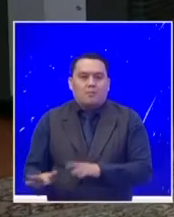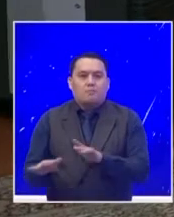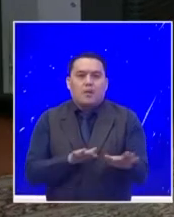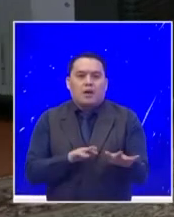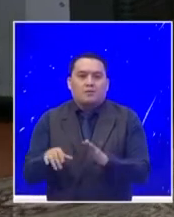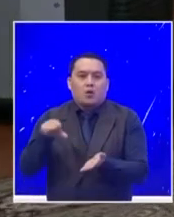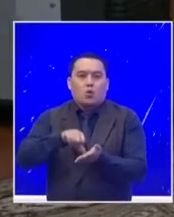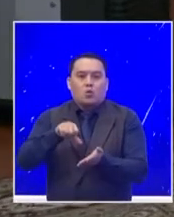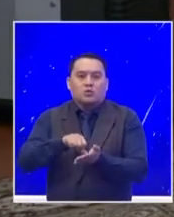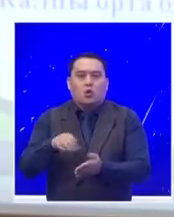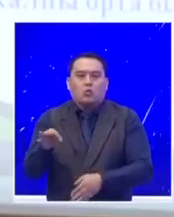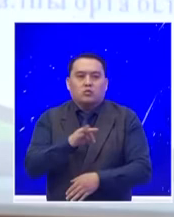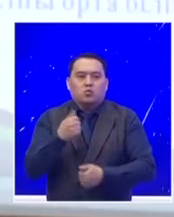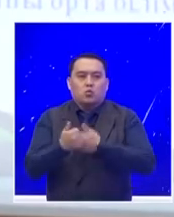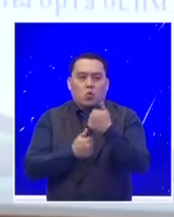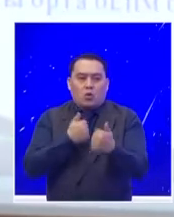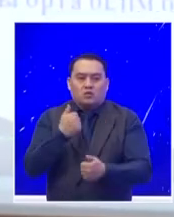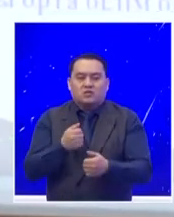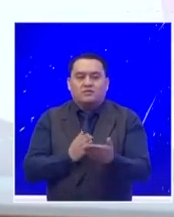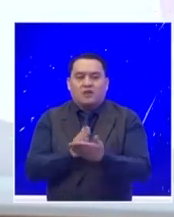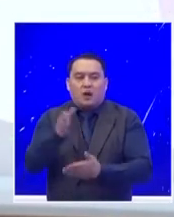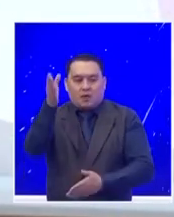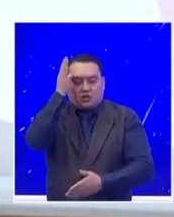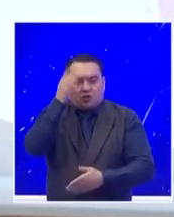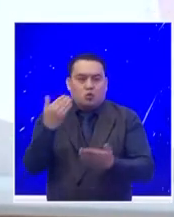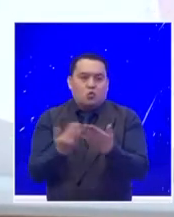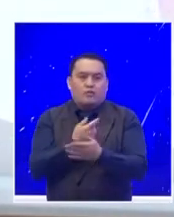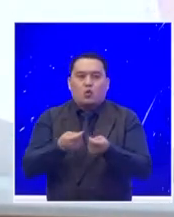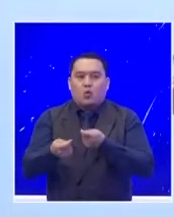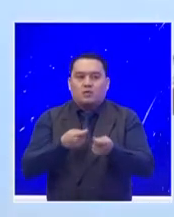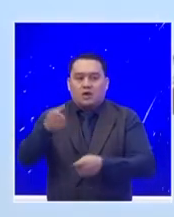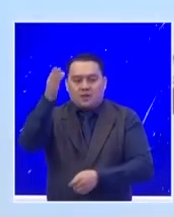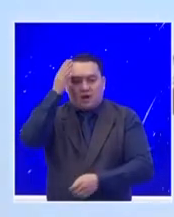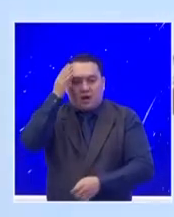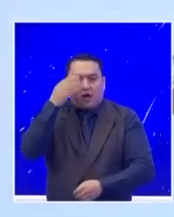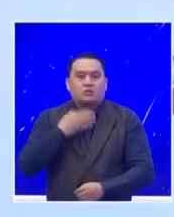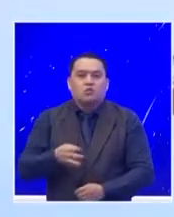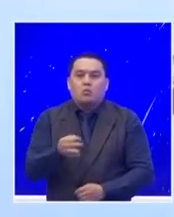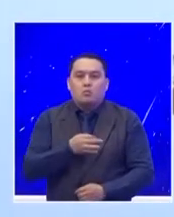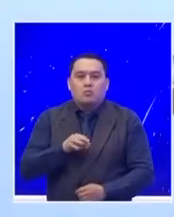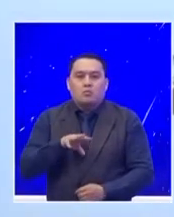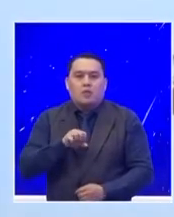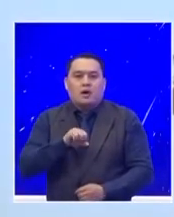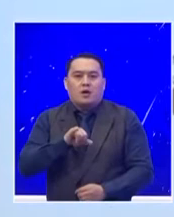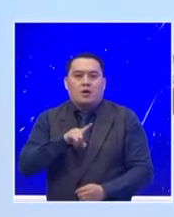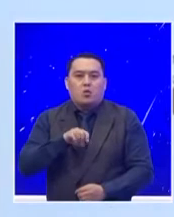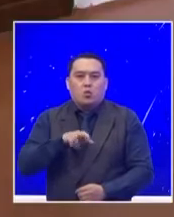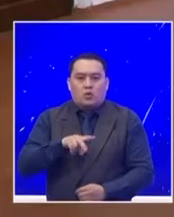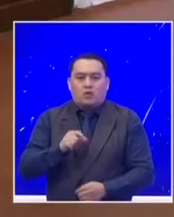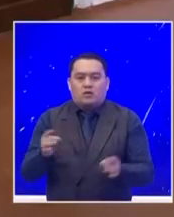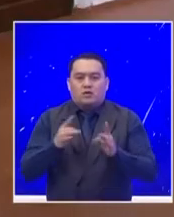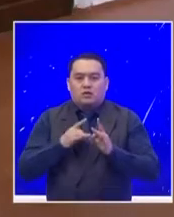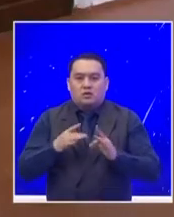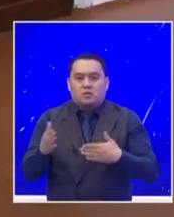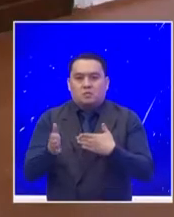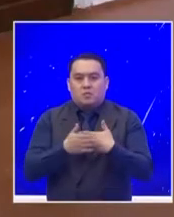мероприятии приняло участие областное руководство в сфере образования. Новый руководитель управления образования Алматинской области Майгуль Умарова, выступая на торжестве